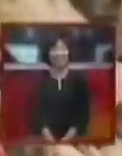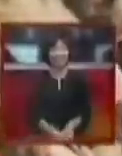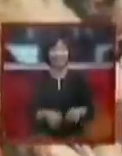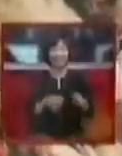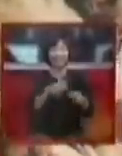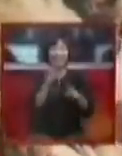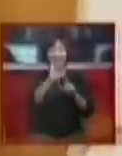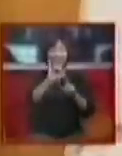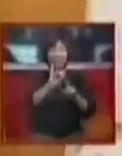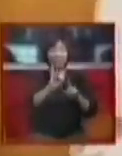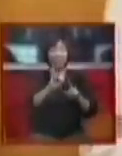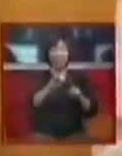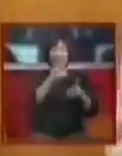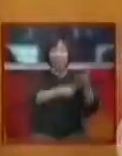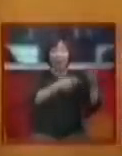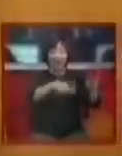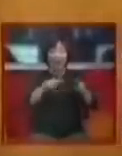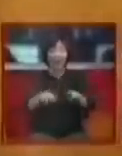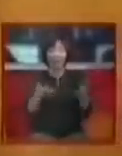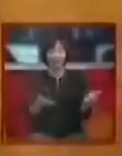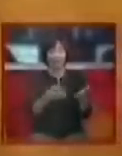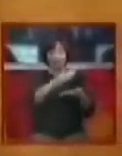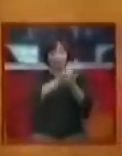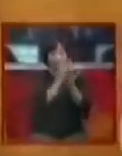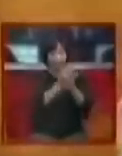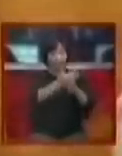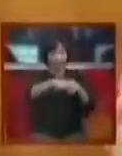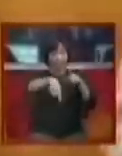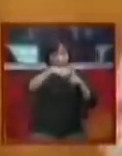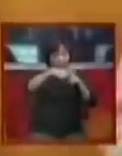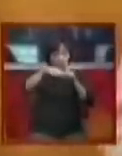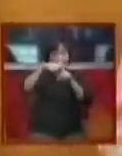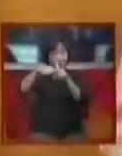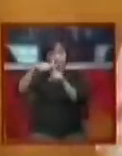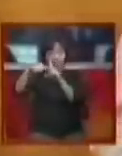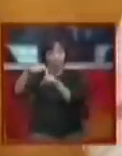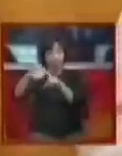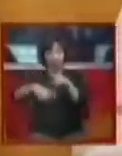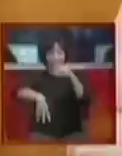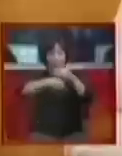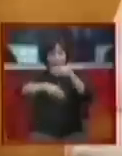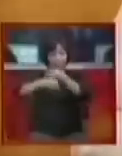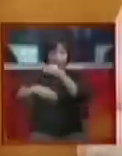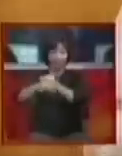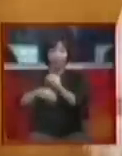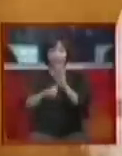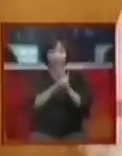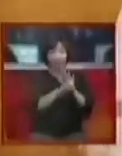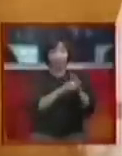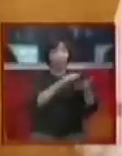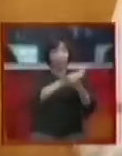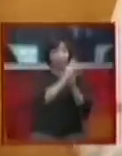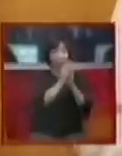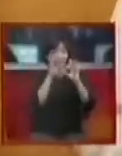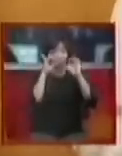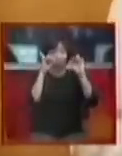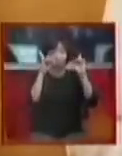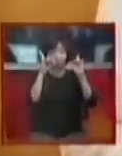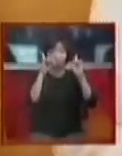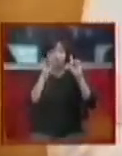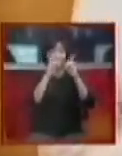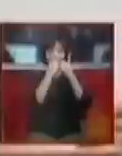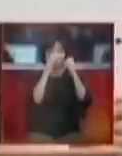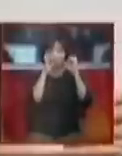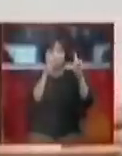panay addition po ang nagaganap sa ating budget sa edukasyon. Isipin po ninyo, ang budget ng DepEd na ipinamana sa atin